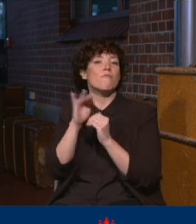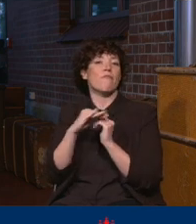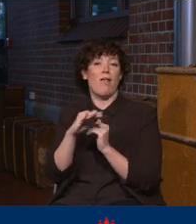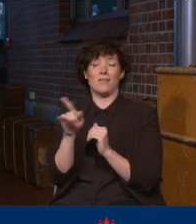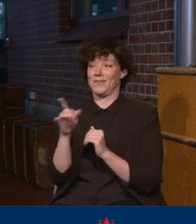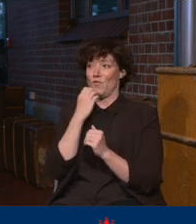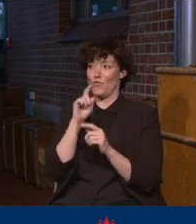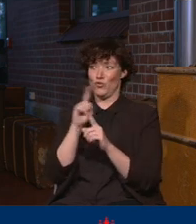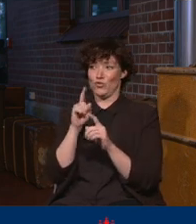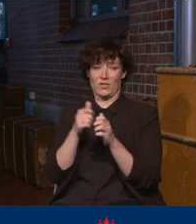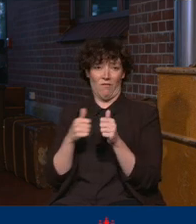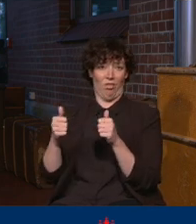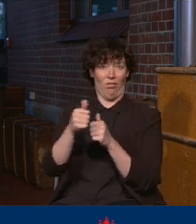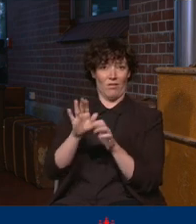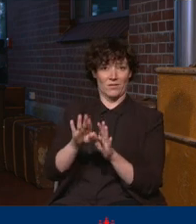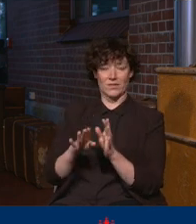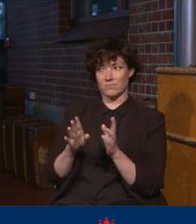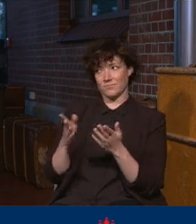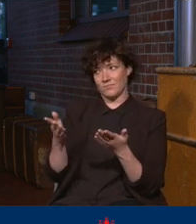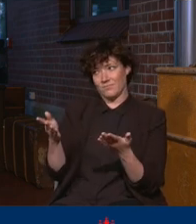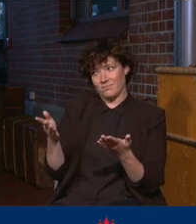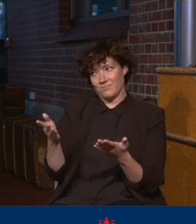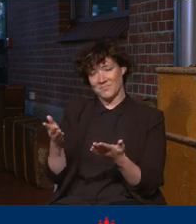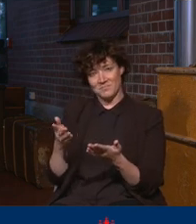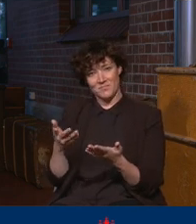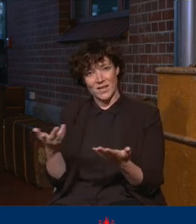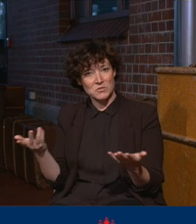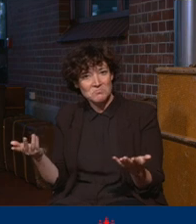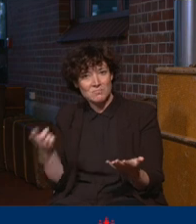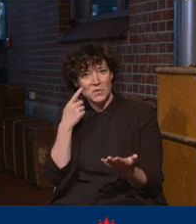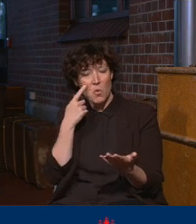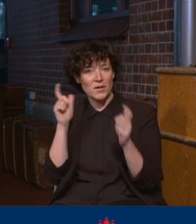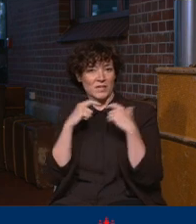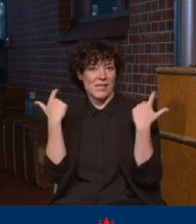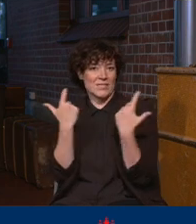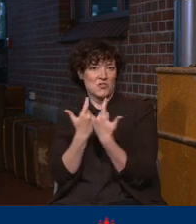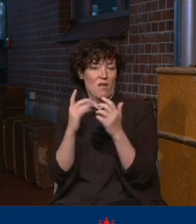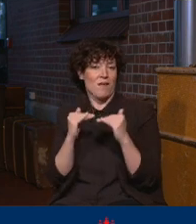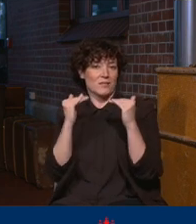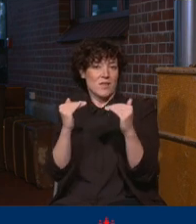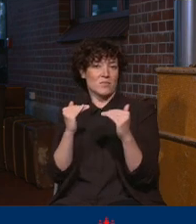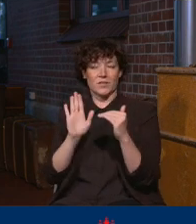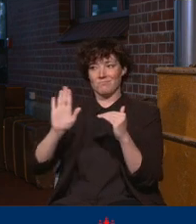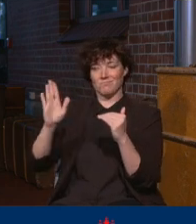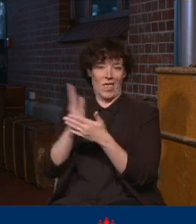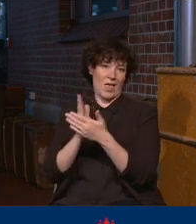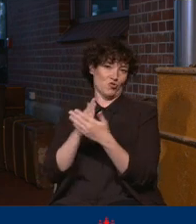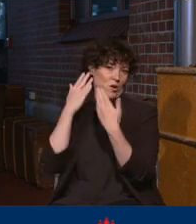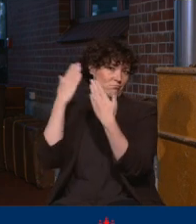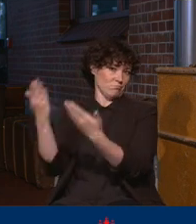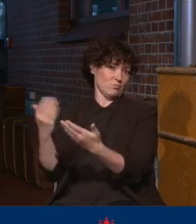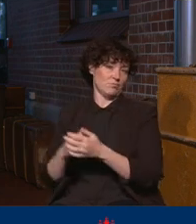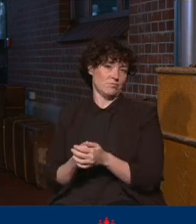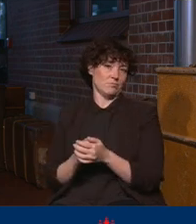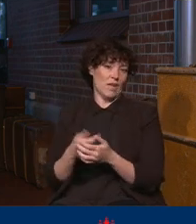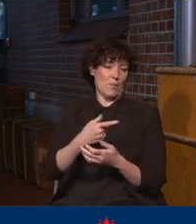nicht vorgehen sondern das ist ja am ende eine sache wie es jetzt hier die senats ebene dazu entscheidet aber das ist unser standen